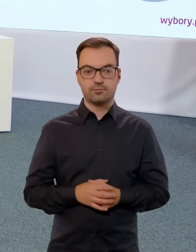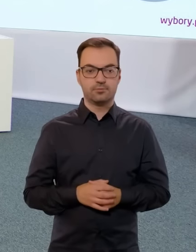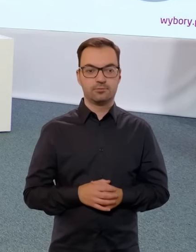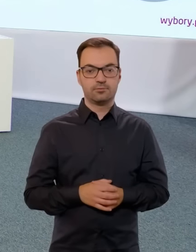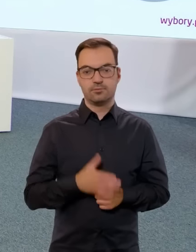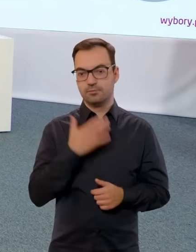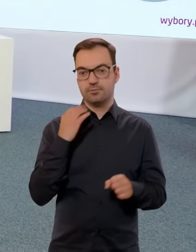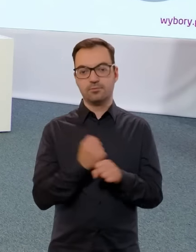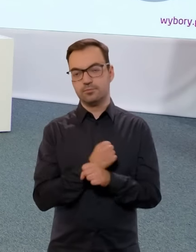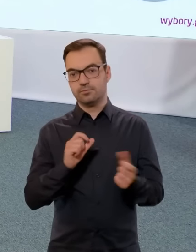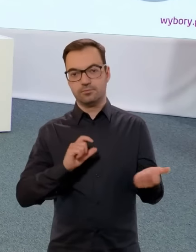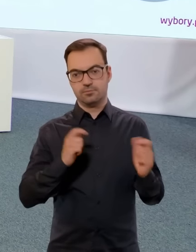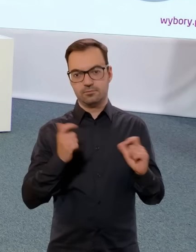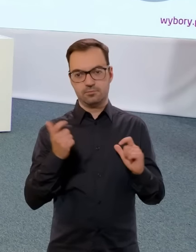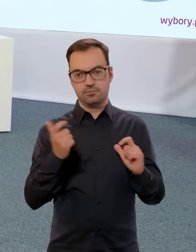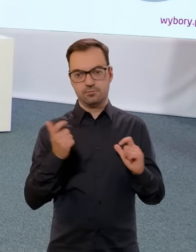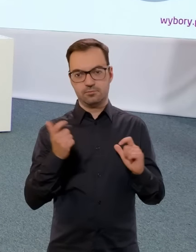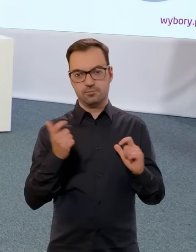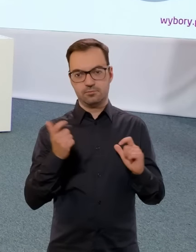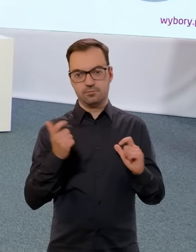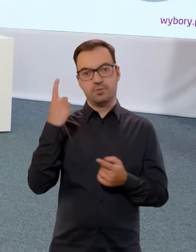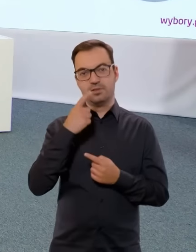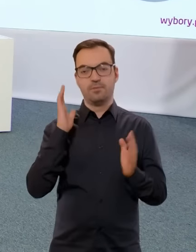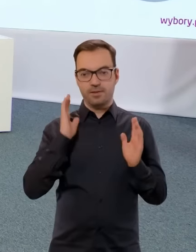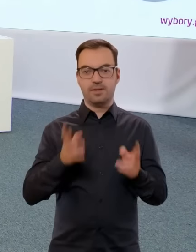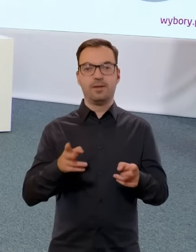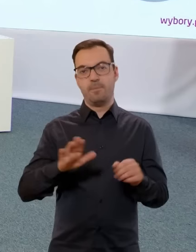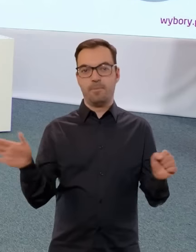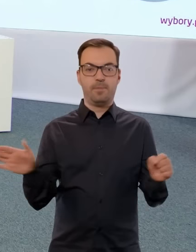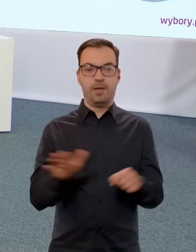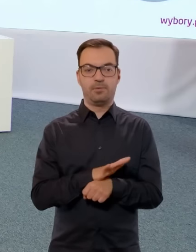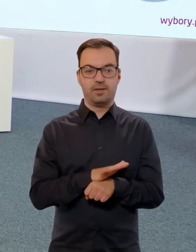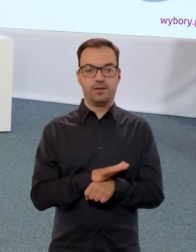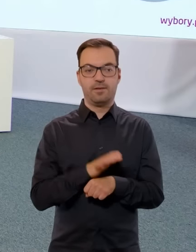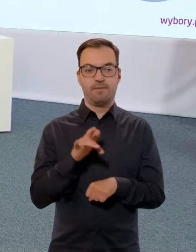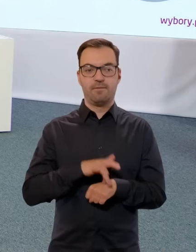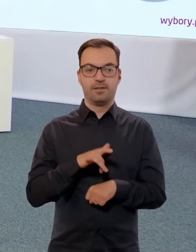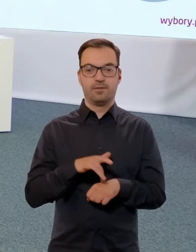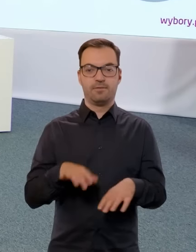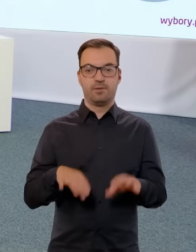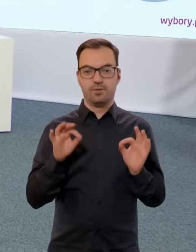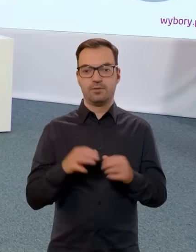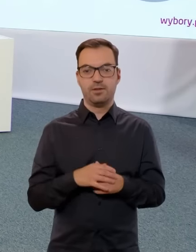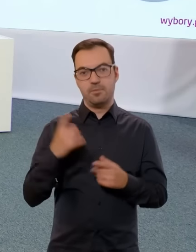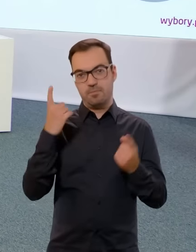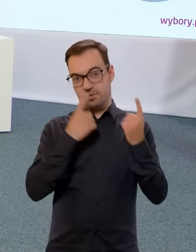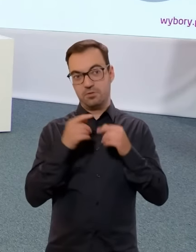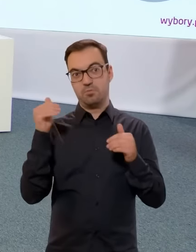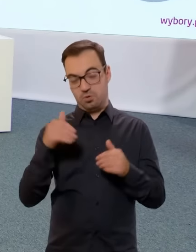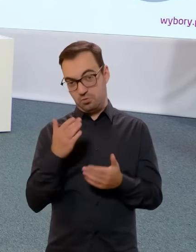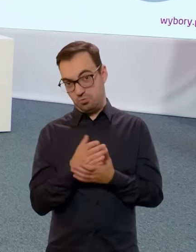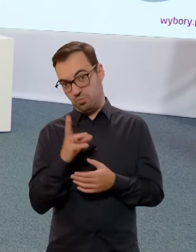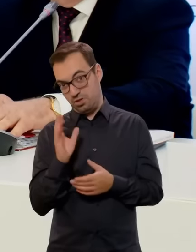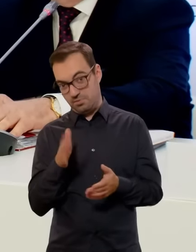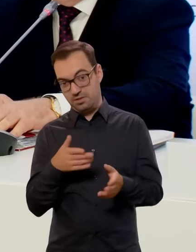będzie poważniejszych incydentów, to kiedy będziemy mogli poznać takie całościowe wyniki wyborów? Czy będzie to możliwe już